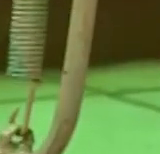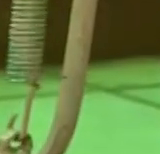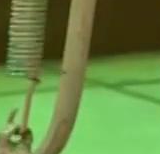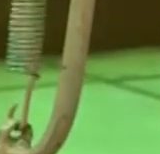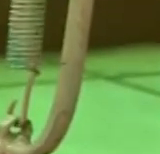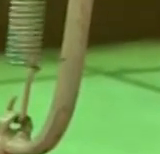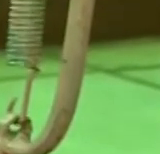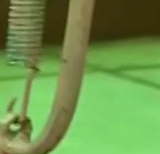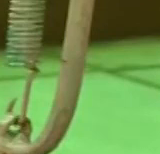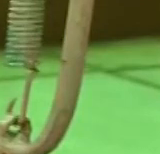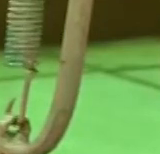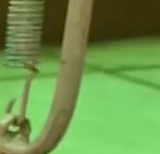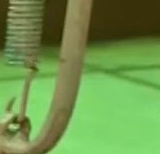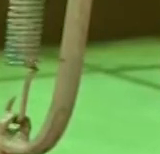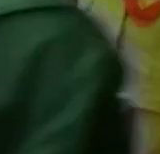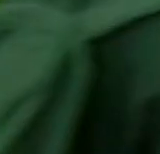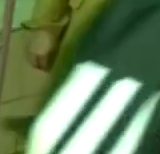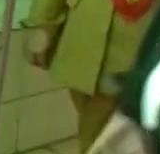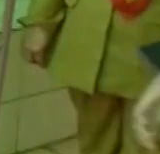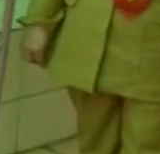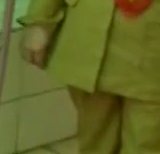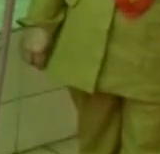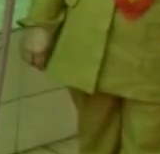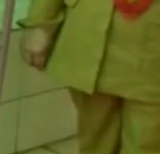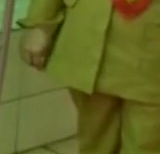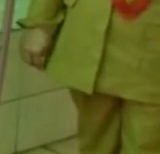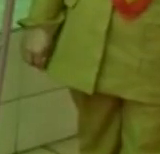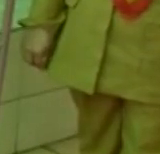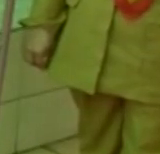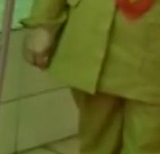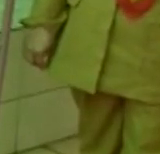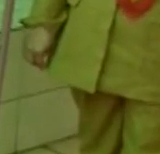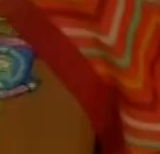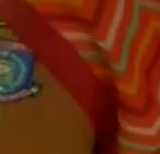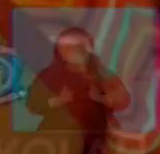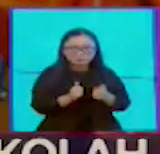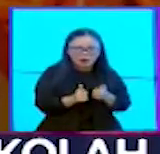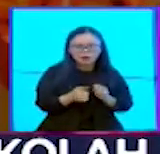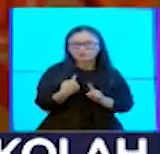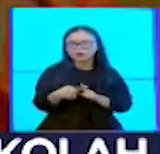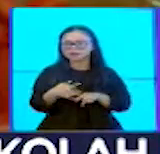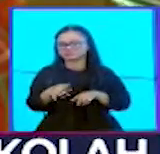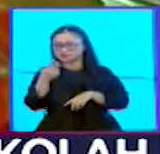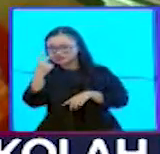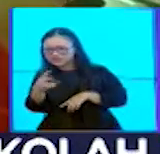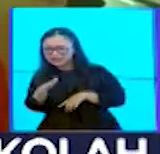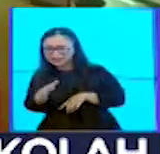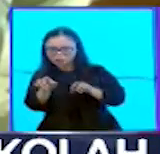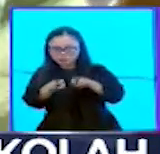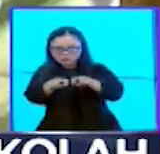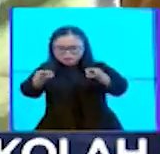prosesnya besar cucian tangan ada Sabunnya dan juga eh jaga jarak semuanya kita